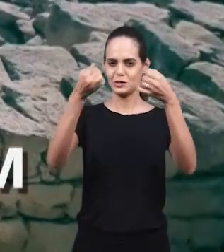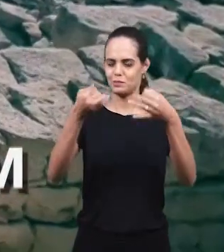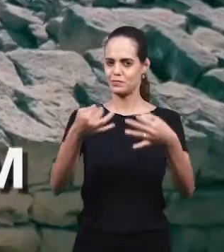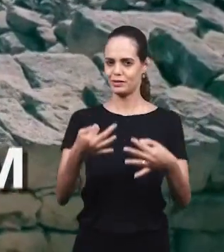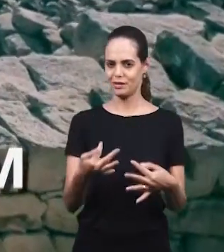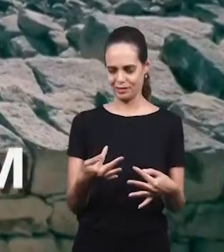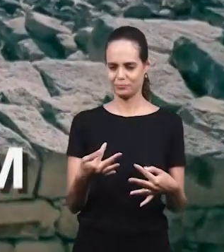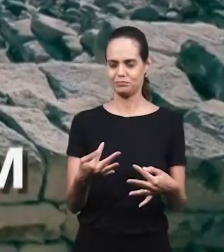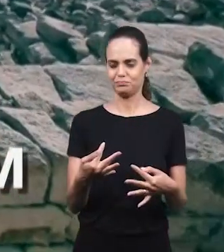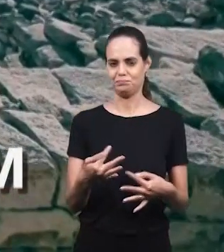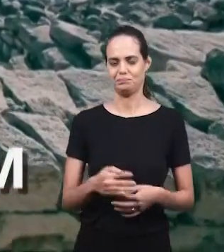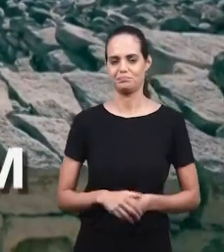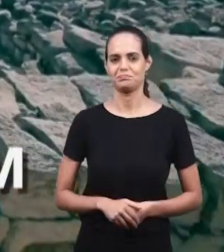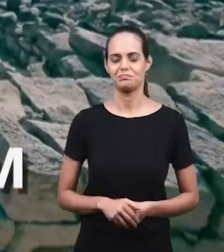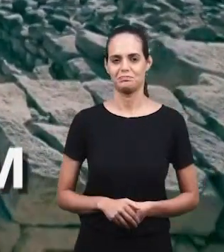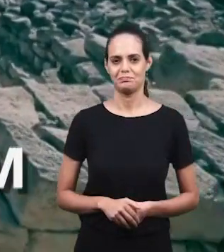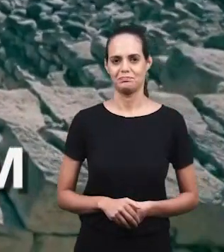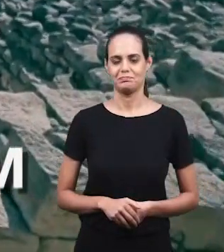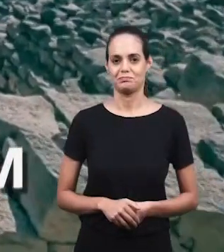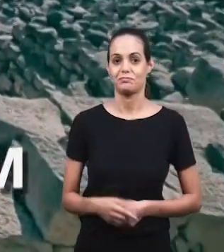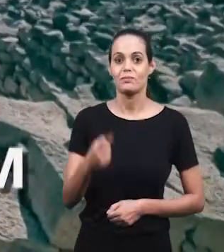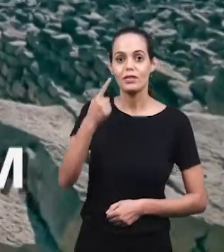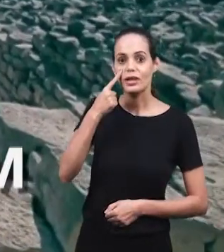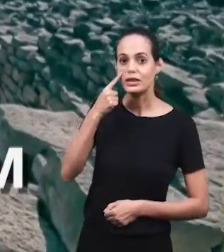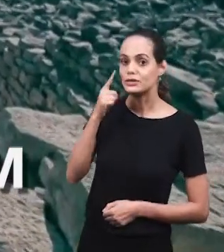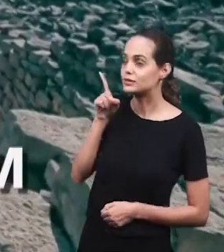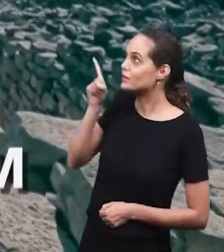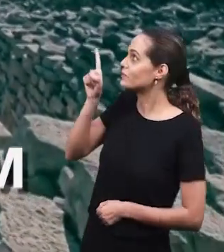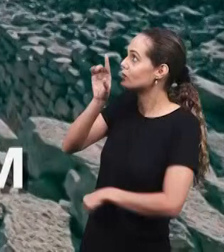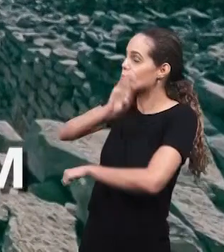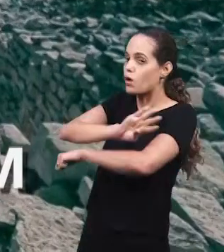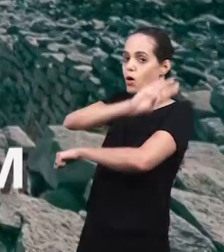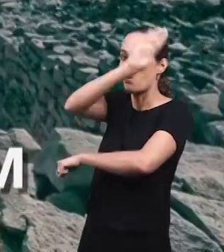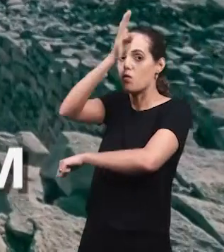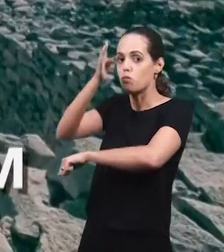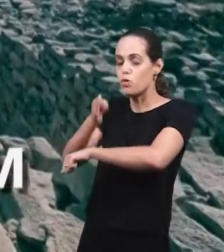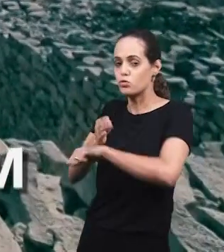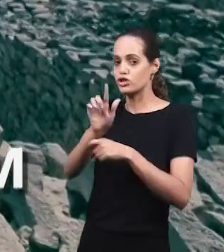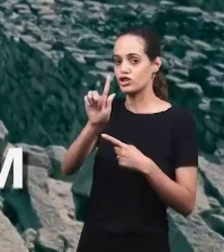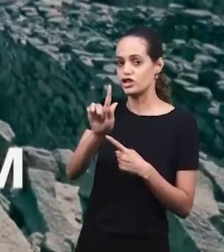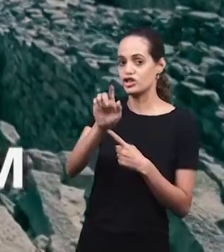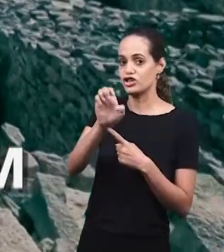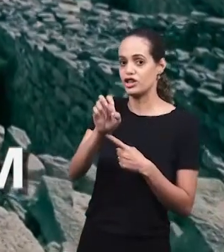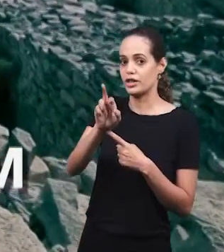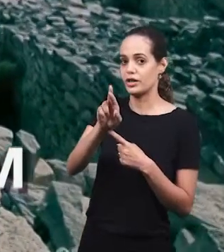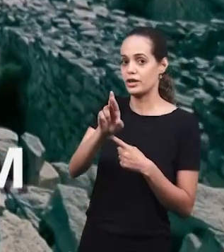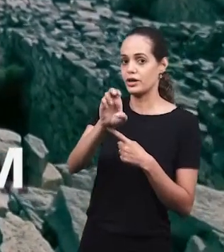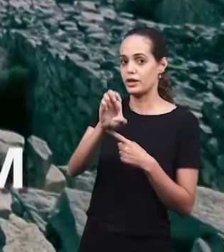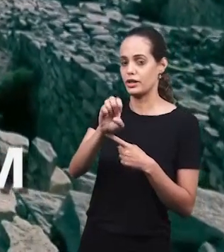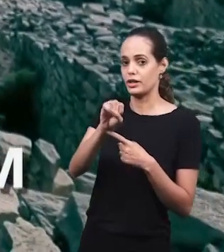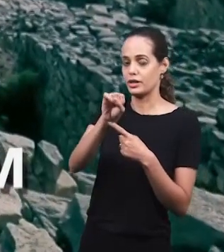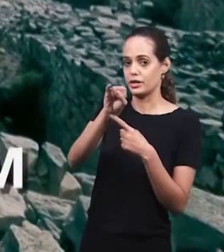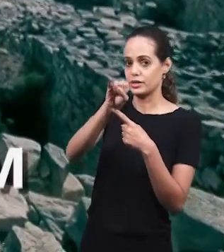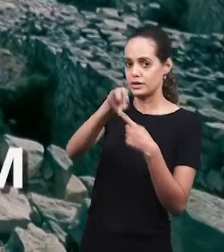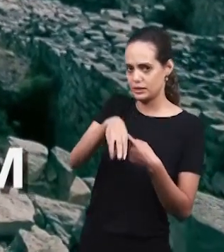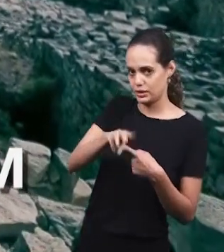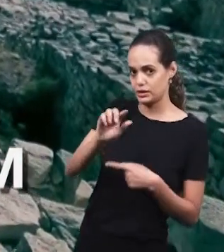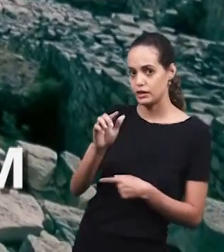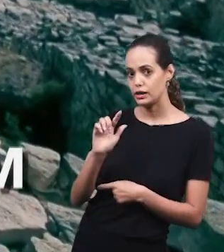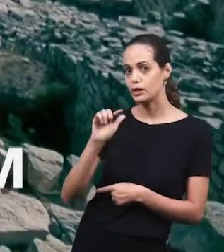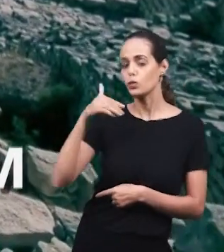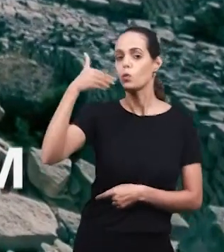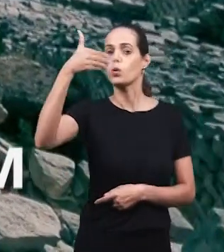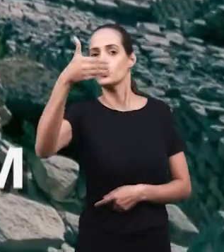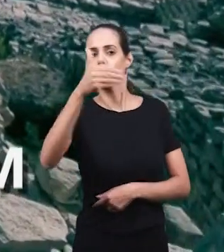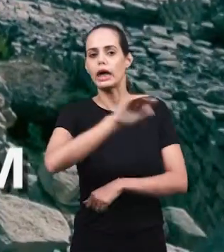Ensuite, voici la vue à partir du mont Gérizim. De l'autre côté, il y a le mont Ebal.